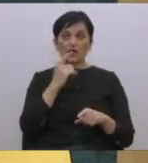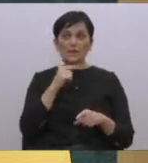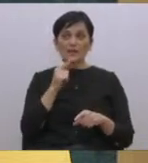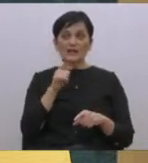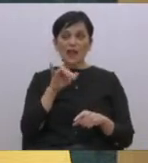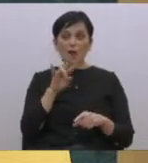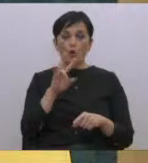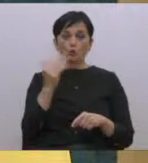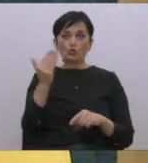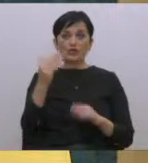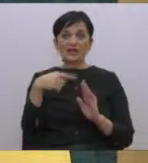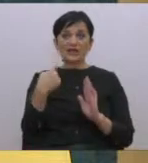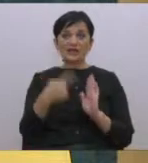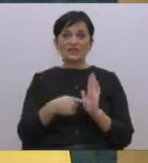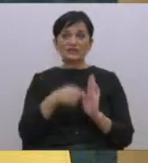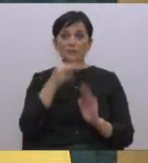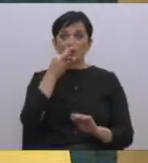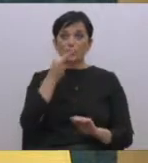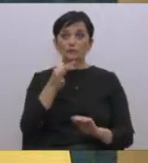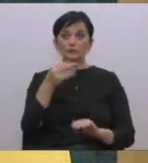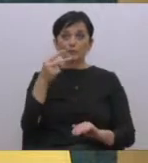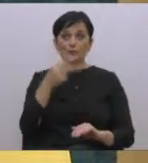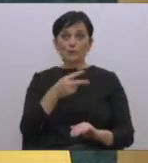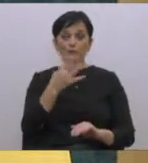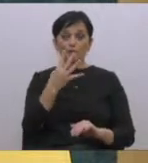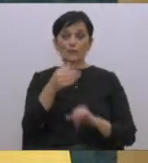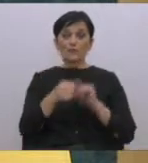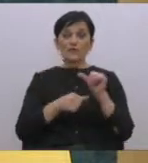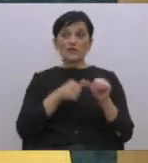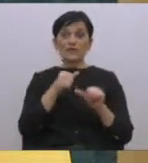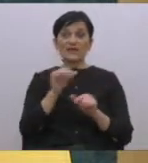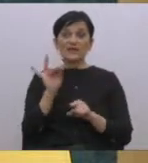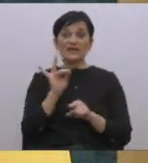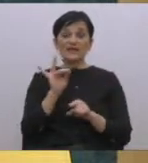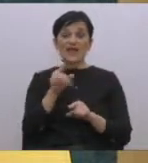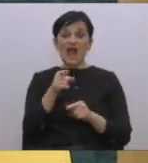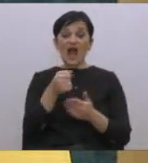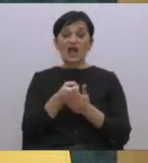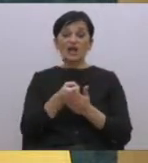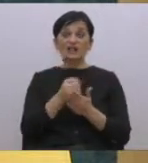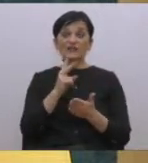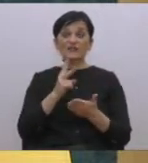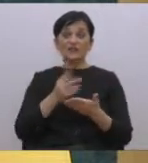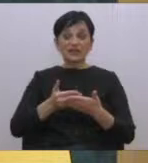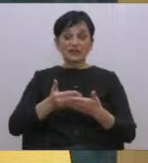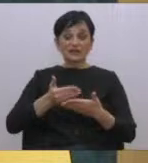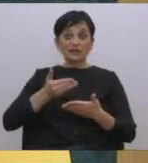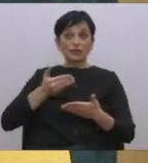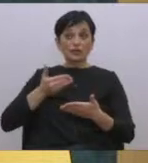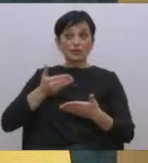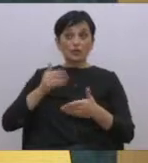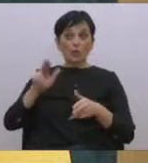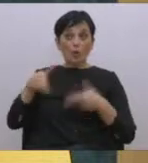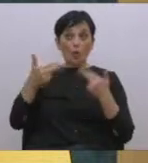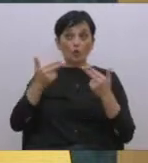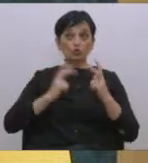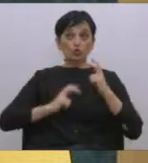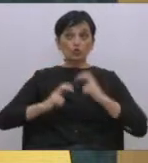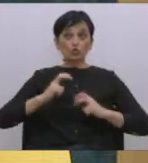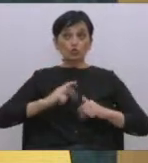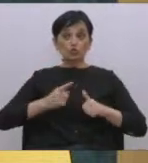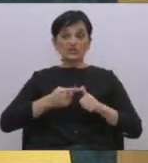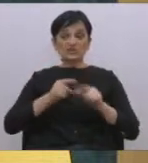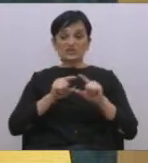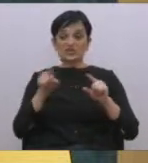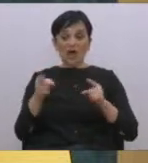თეონას კითხვაზე პასუხი, რომ 2024 წლის იანვრამდე ვინც მოიპოვებს ონლაინ სტუდენტის სტატუსს,